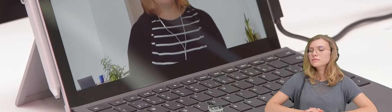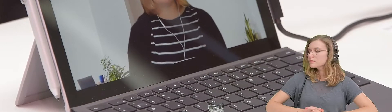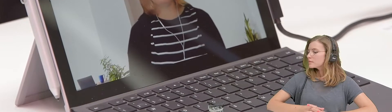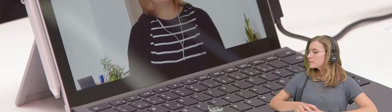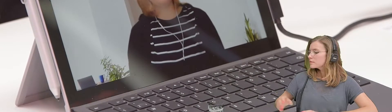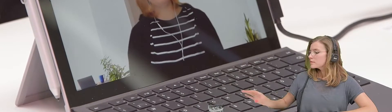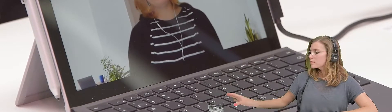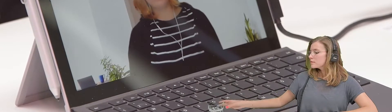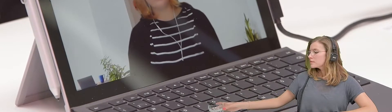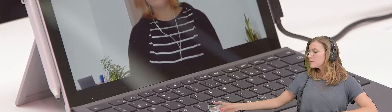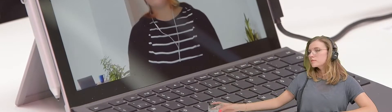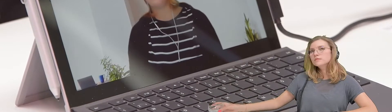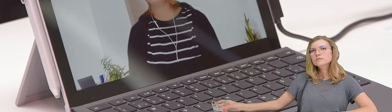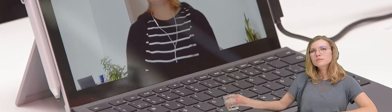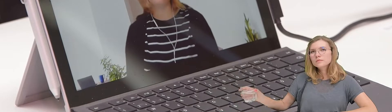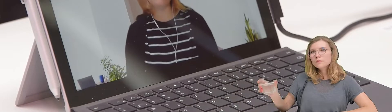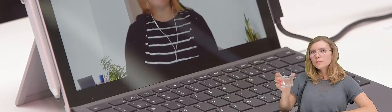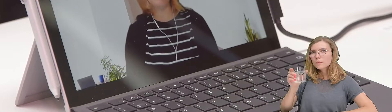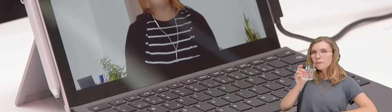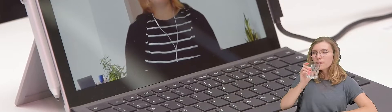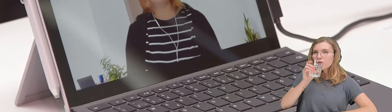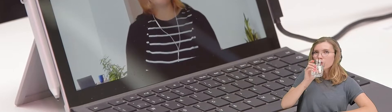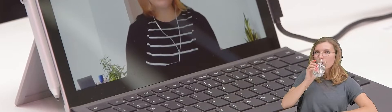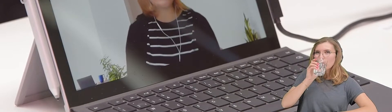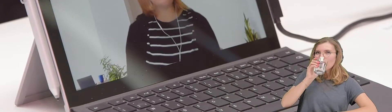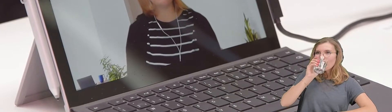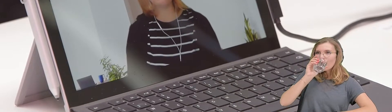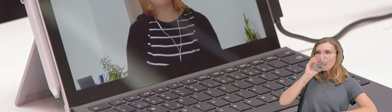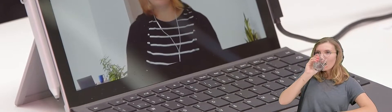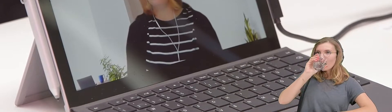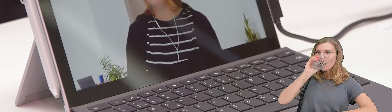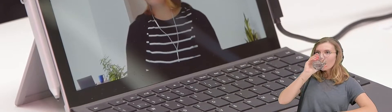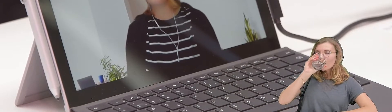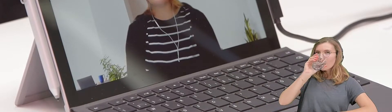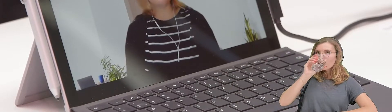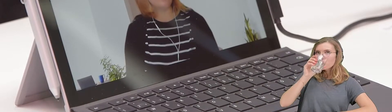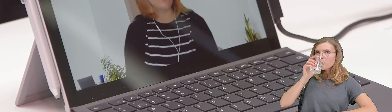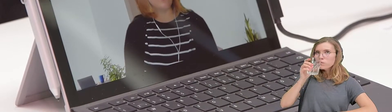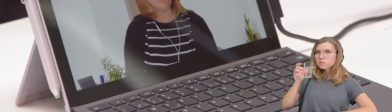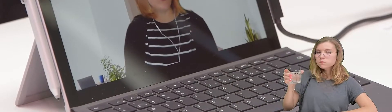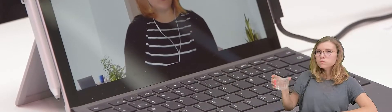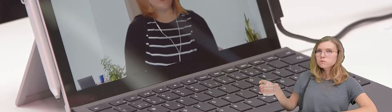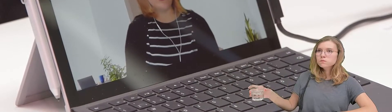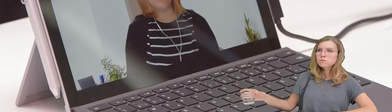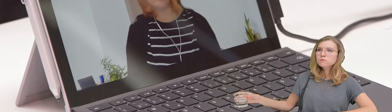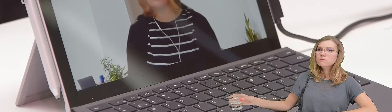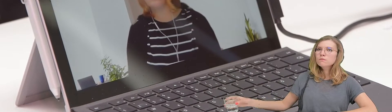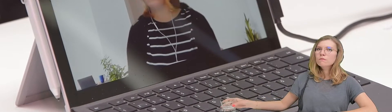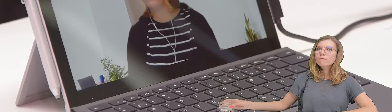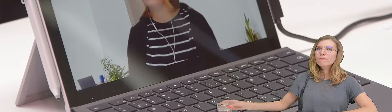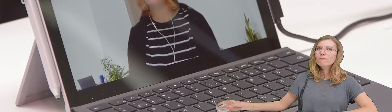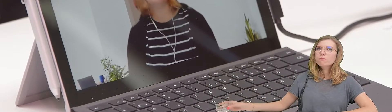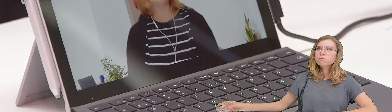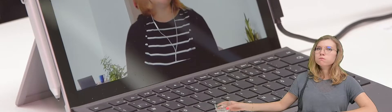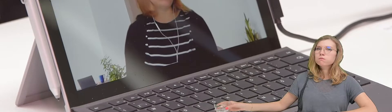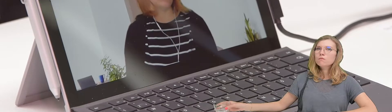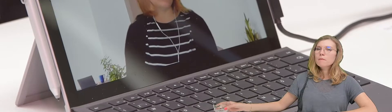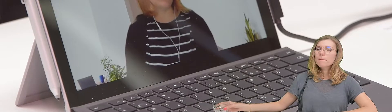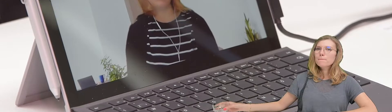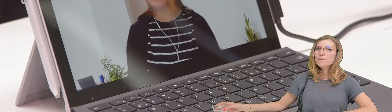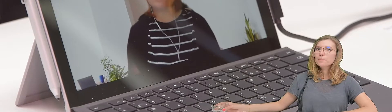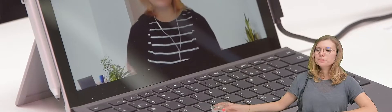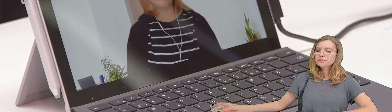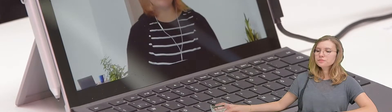arbeitet, dass man vielleicht vorher einmal gemeinsam bespricht, wie nutzt ihr denn Emojis, was versteht ihr